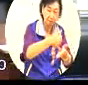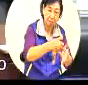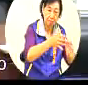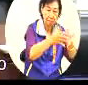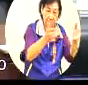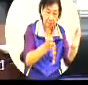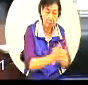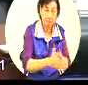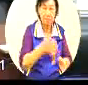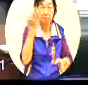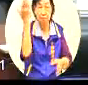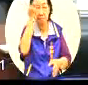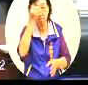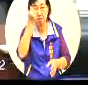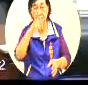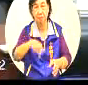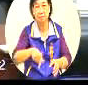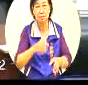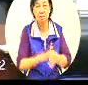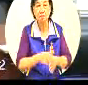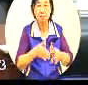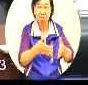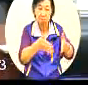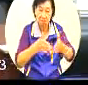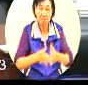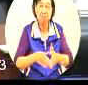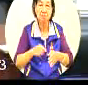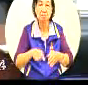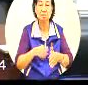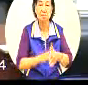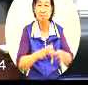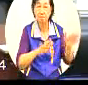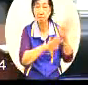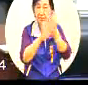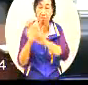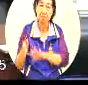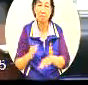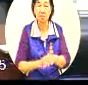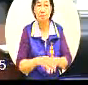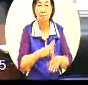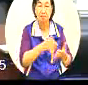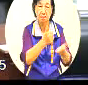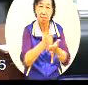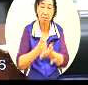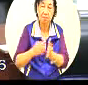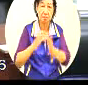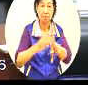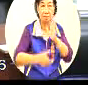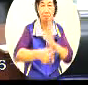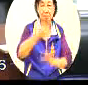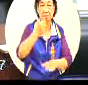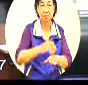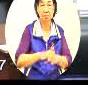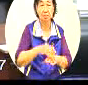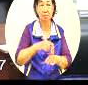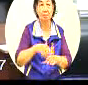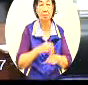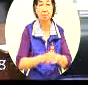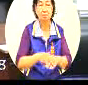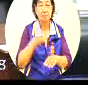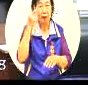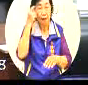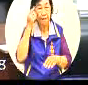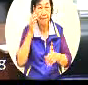老人他们所需要的，所以本席这边是要求局长想办法解决问